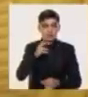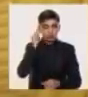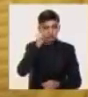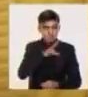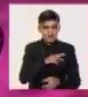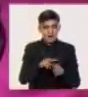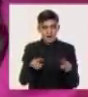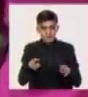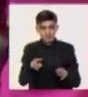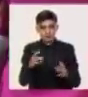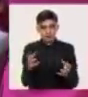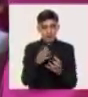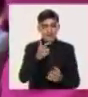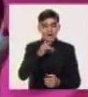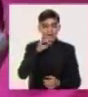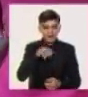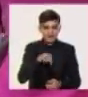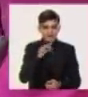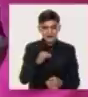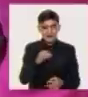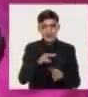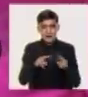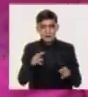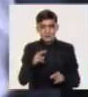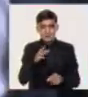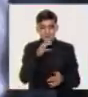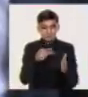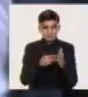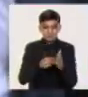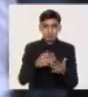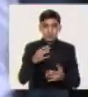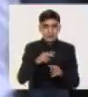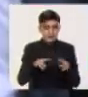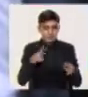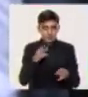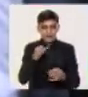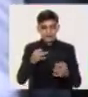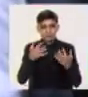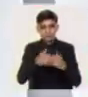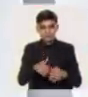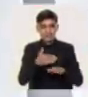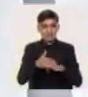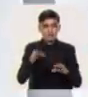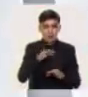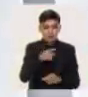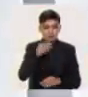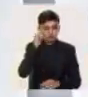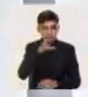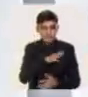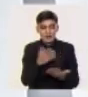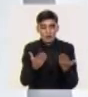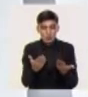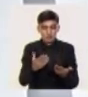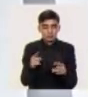предоставить те же условия, сохранить гранты, оставить на том же уровне стоимость обучения и засчитать кредиты по дисциплинам, которые они изучали.